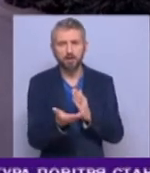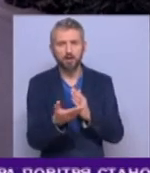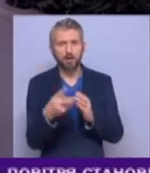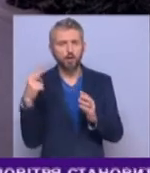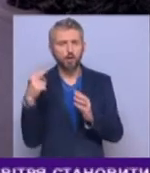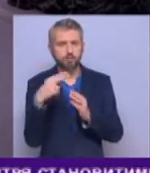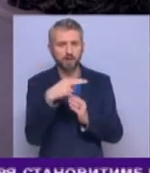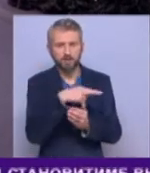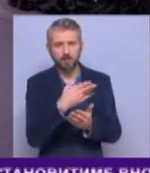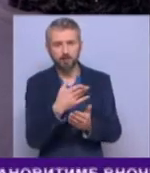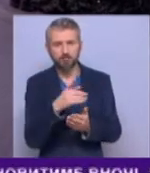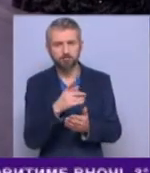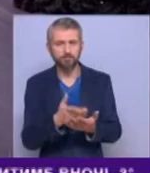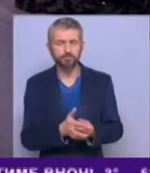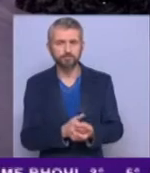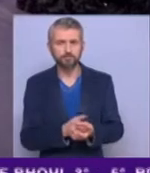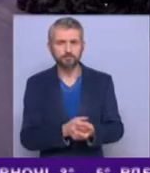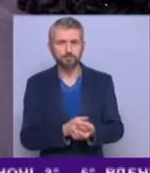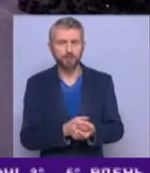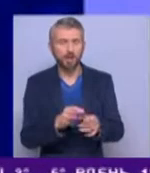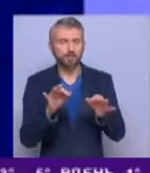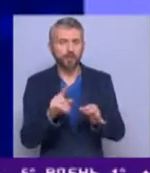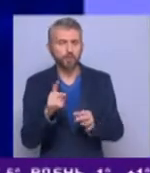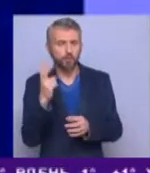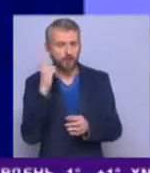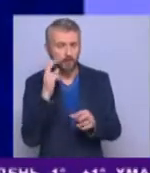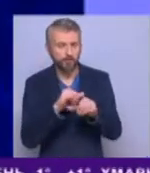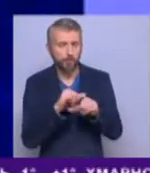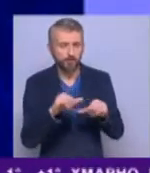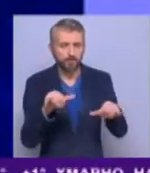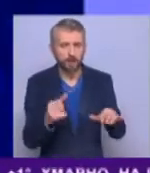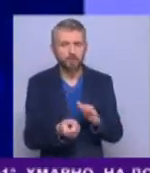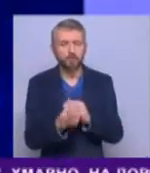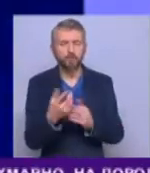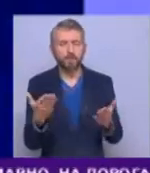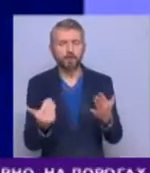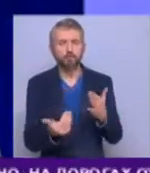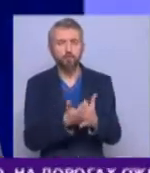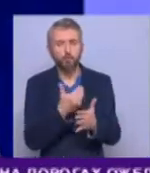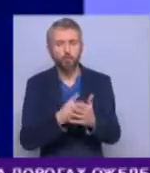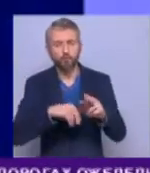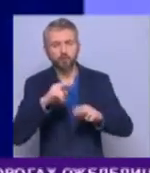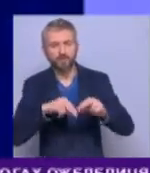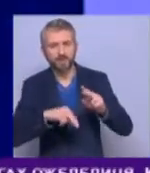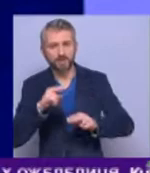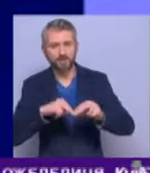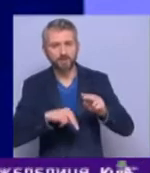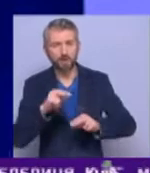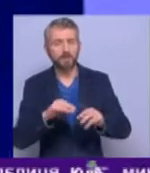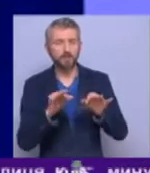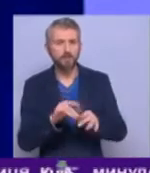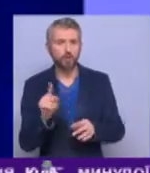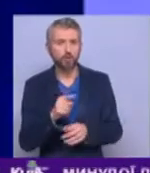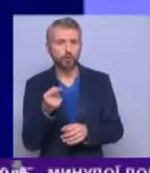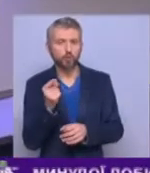обрізка певно, зелених насаджень. Звичайно, що Київ розвивається, появляються якісь нові будівництва. Тобто, звичайно, що